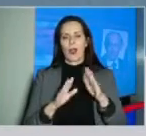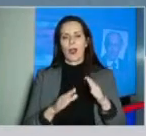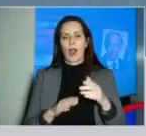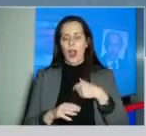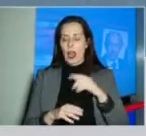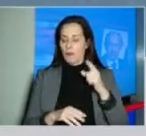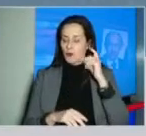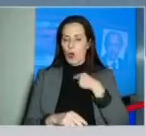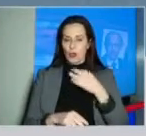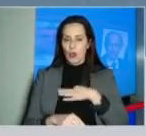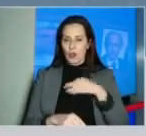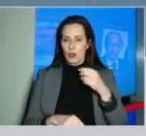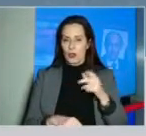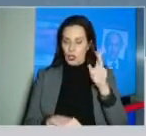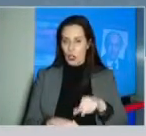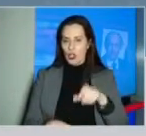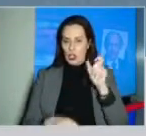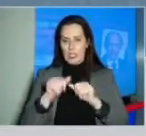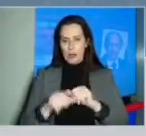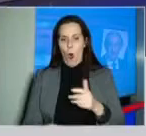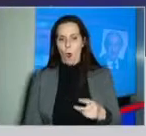חייב להישמע. יש ציבור מאחורינו. טוב. עכשיו